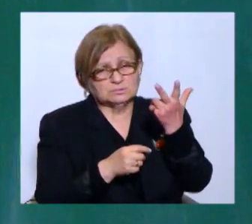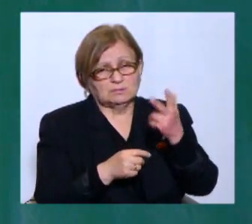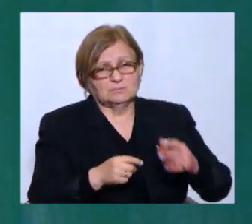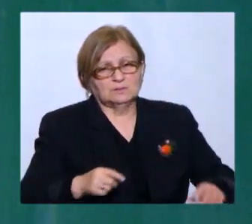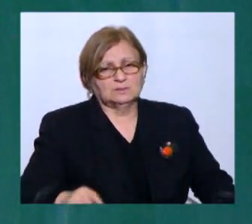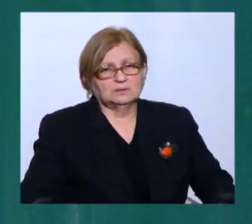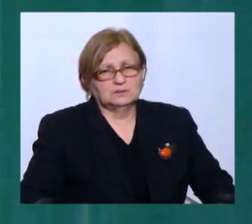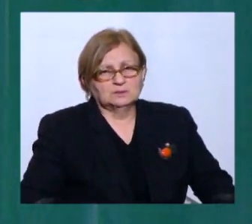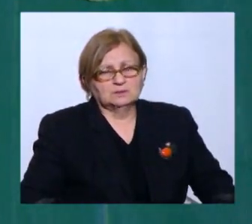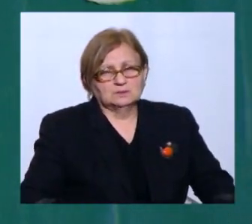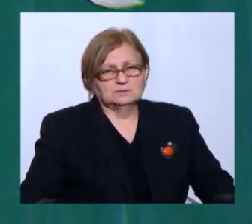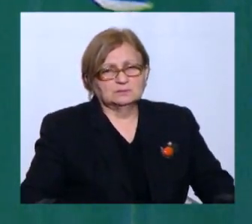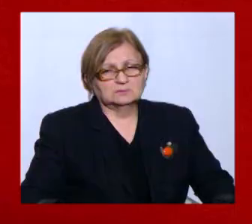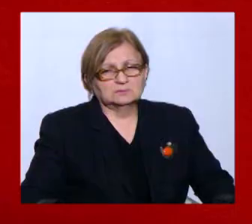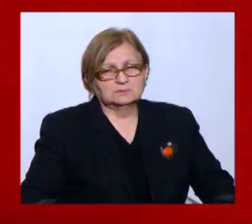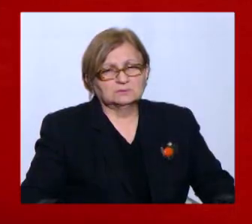მოდით ამ შემთხვევაში